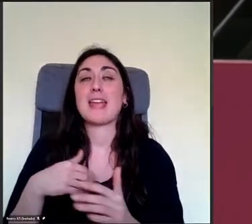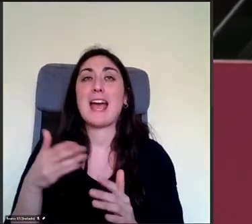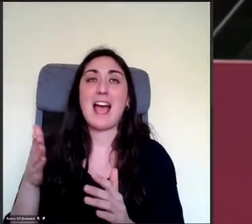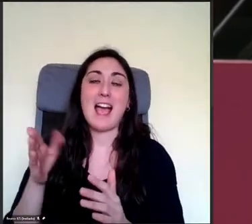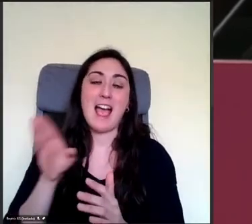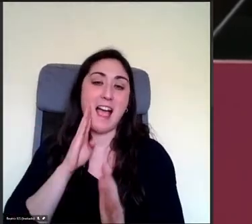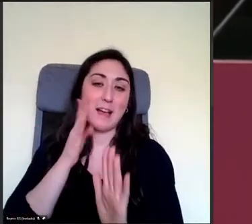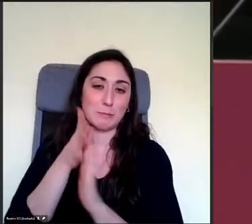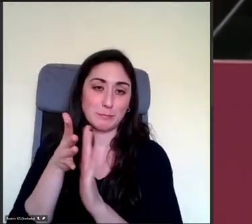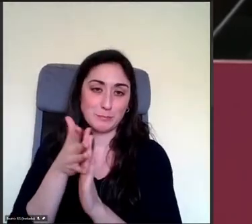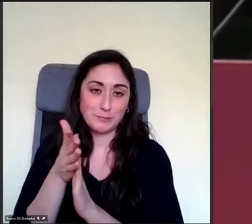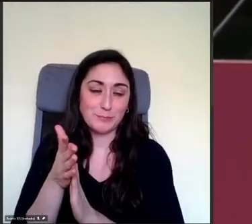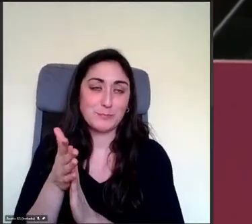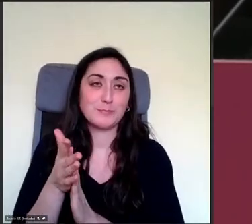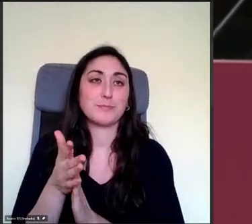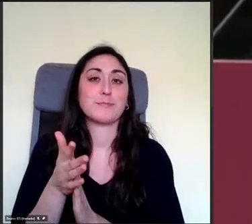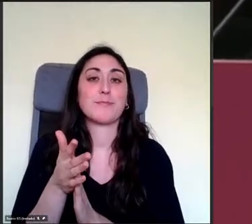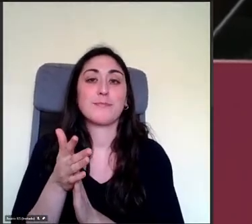tenir